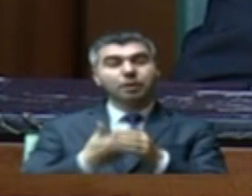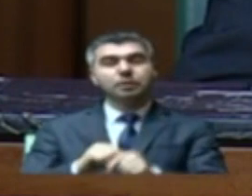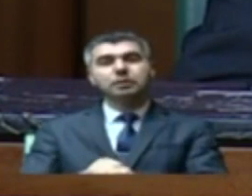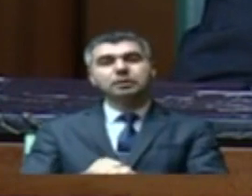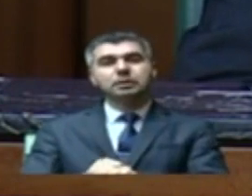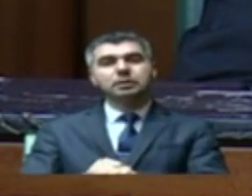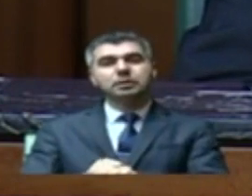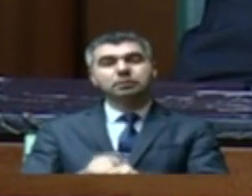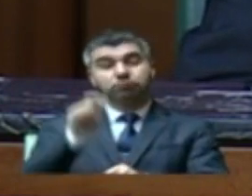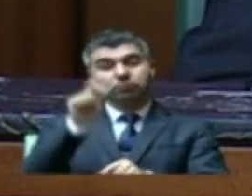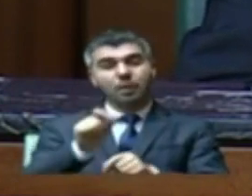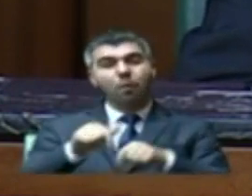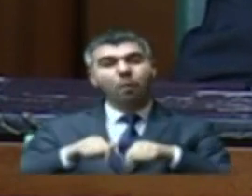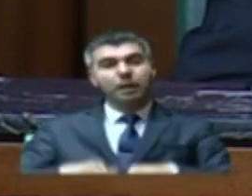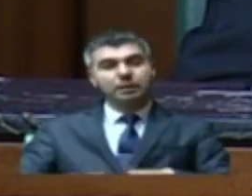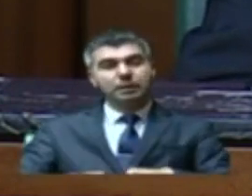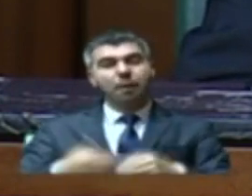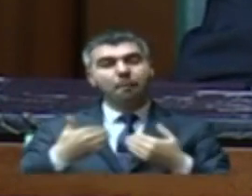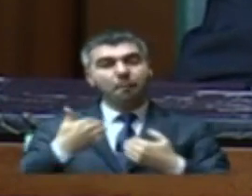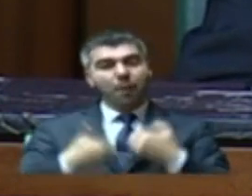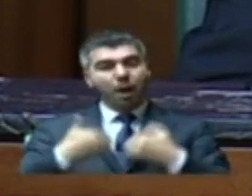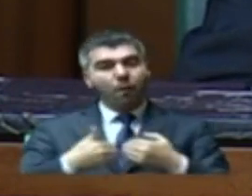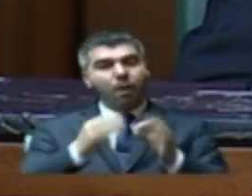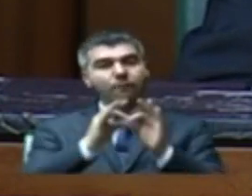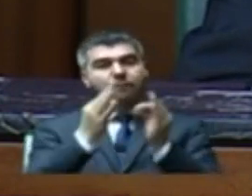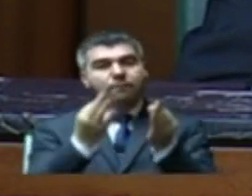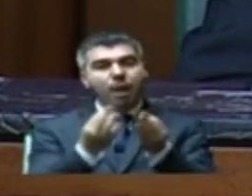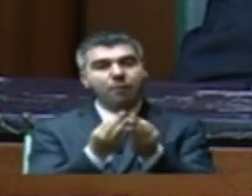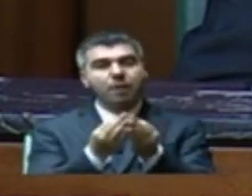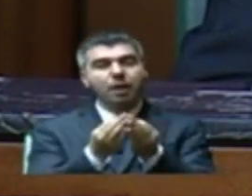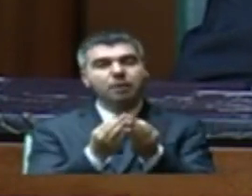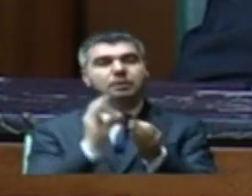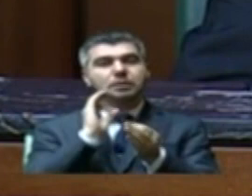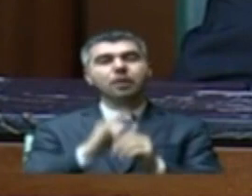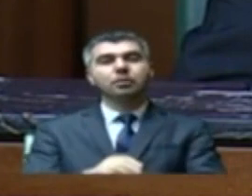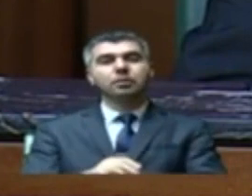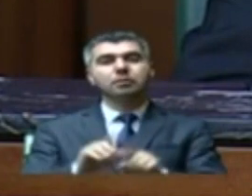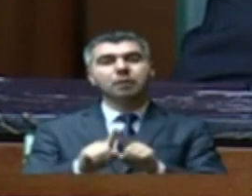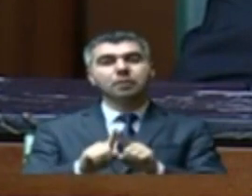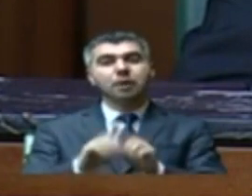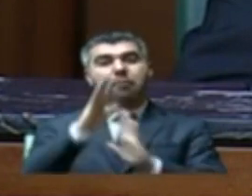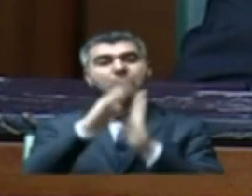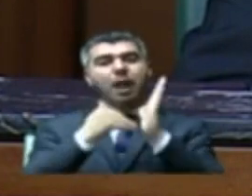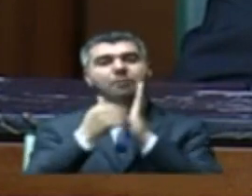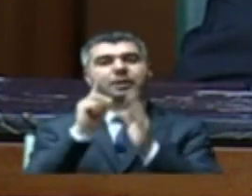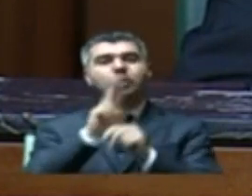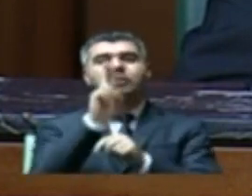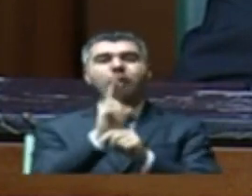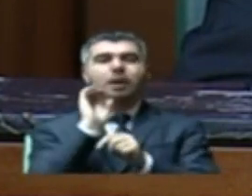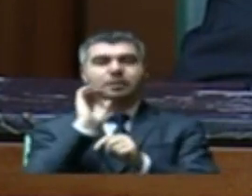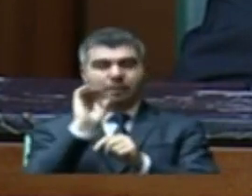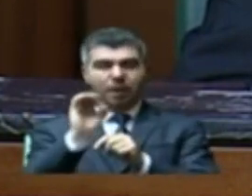طلب السيدة وزيرة الأسرة والتضامن والمساواة والتنمية الاجتماعية بتأخير برمجة الأسئلة